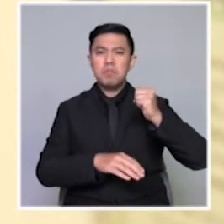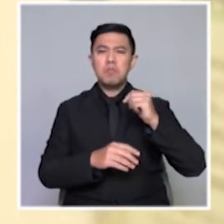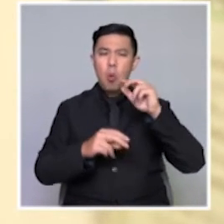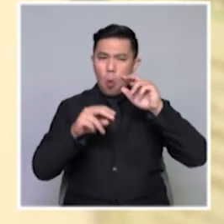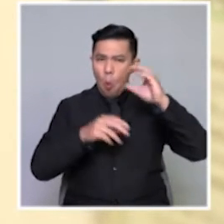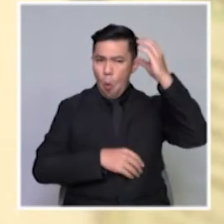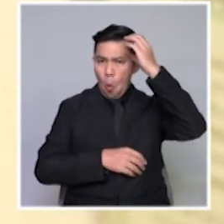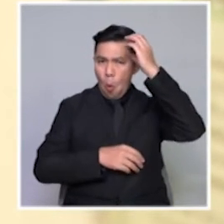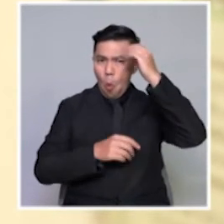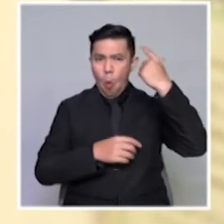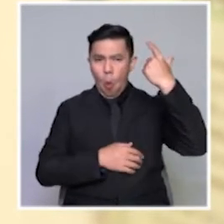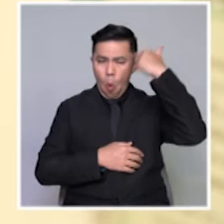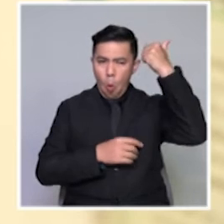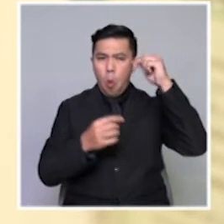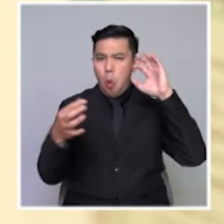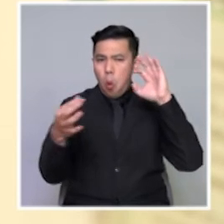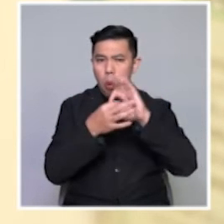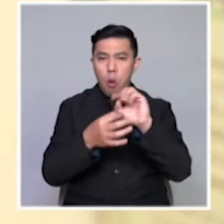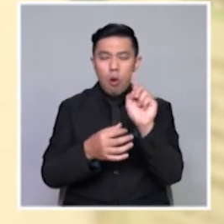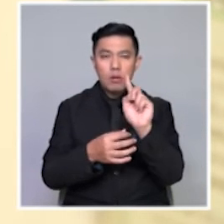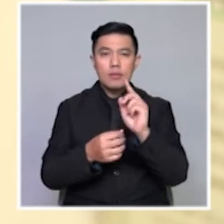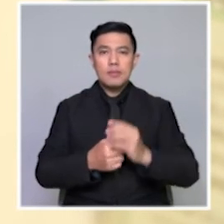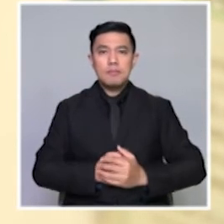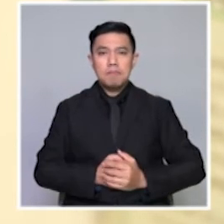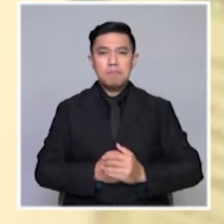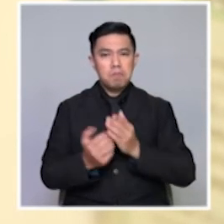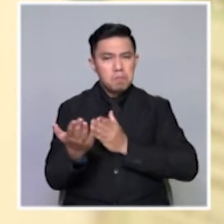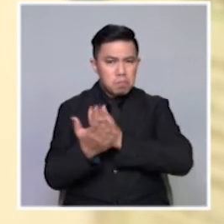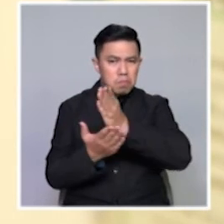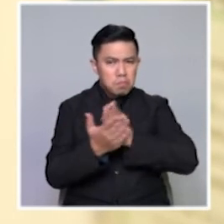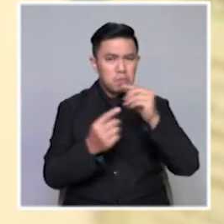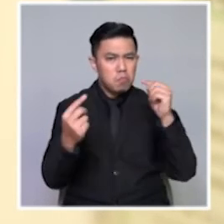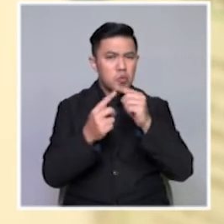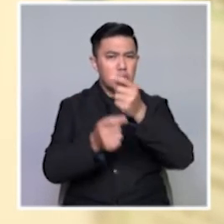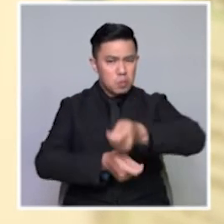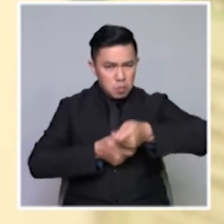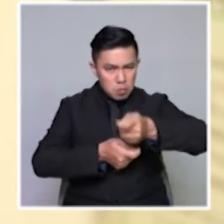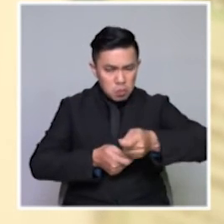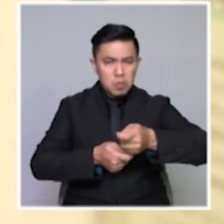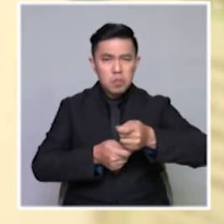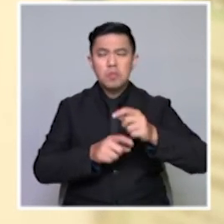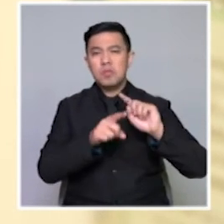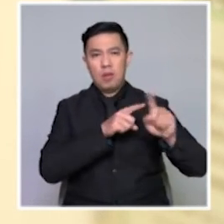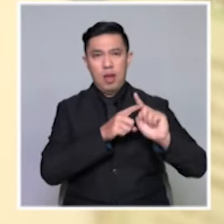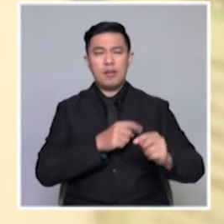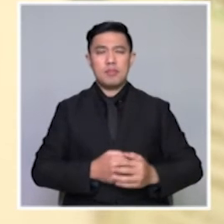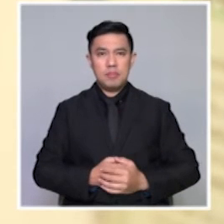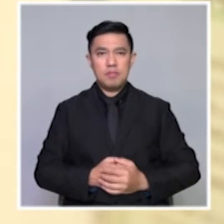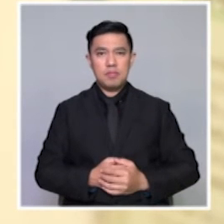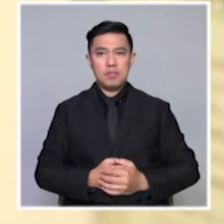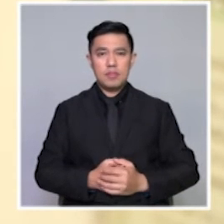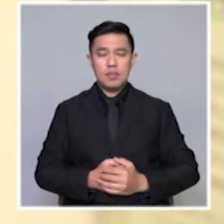บรู้แล้วก็ปราดเปรื่องเรื่องเกี่ยวกับศาสตร์ทางด้านการเกษตร นะศาสตร์แห่งเกษตรศาสตร์ศาสตร์แห่งแผ่น